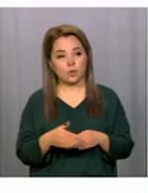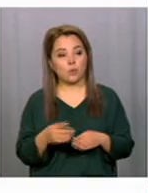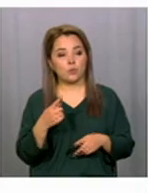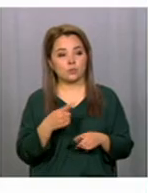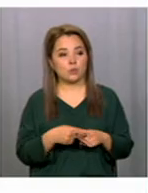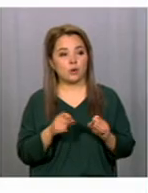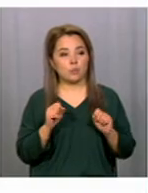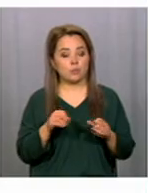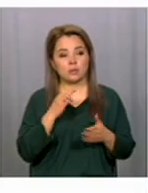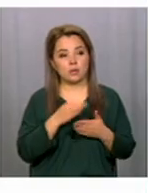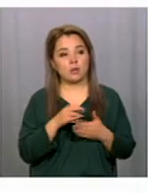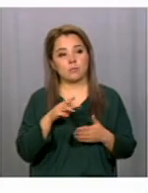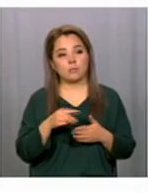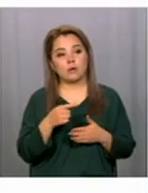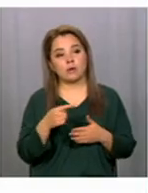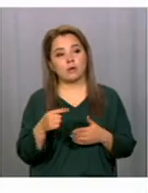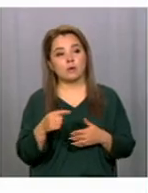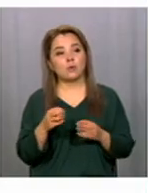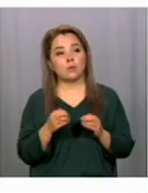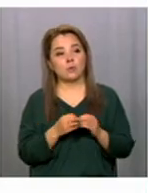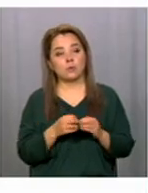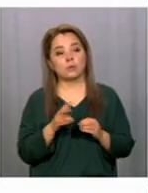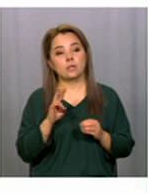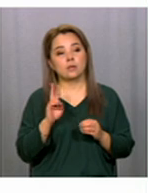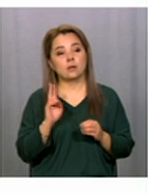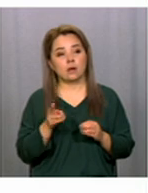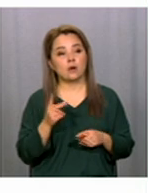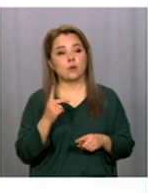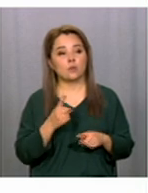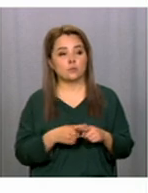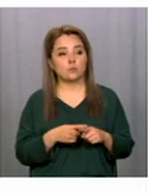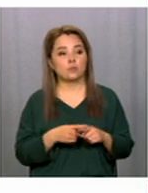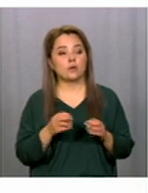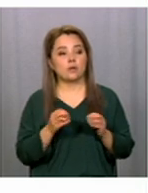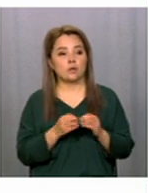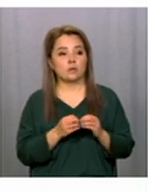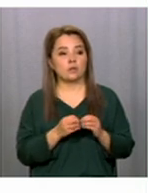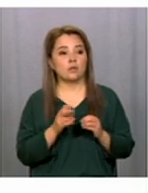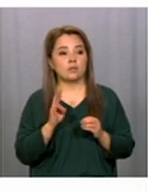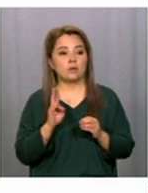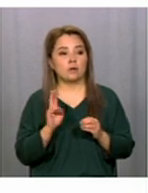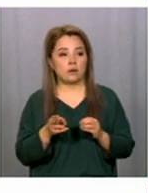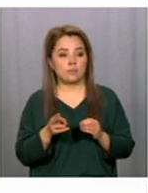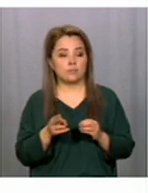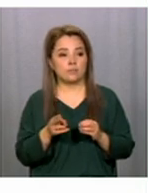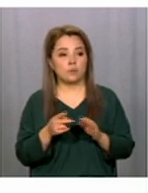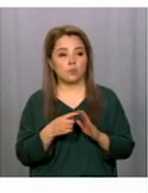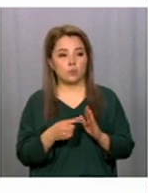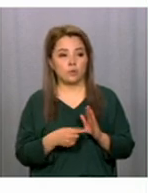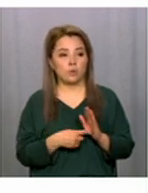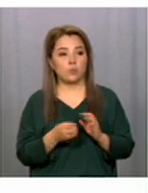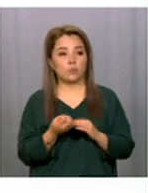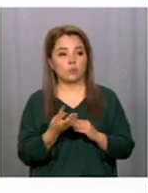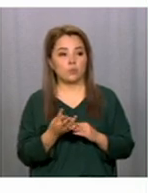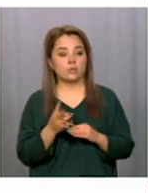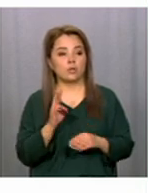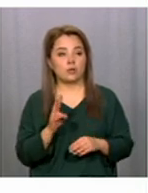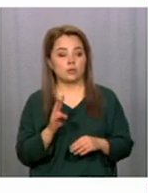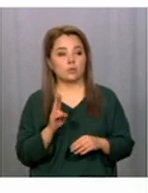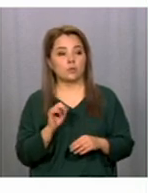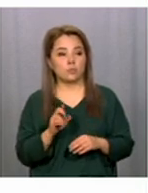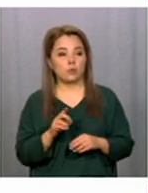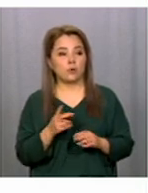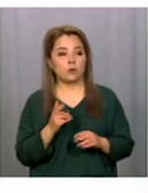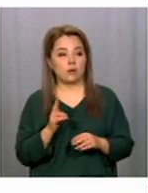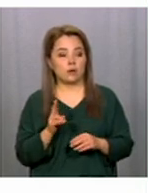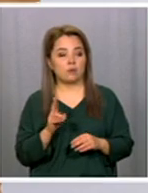болады. М азайтылған 10НК қосу 10НК бөлінген 14Н куб